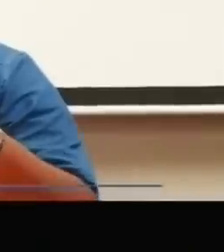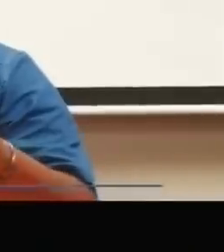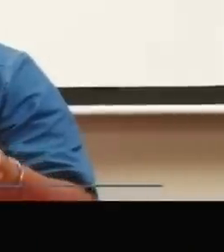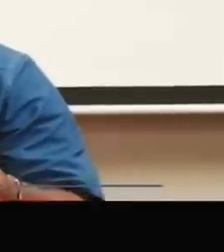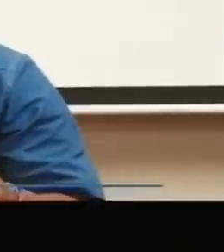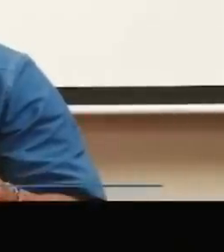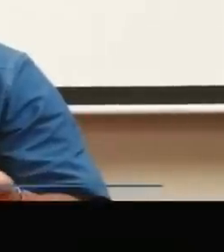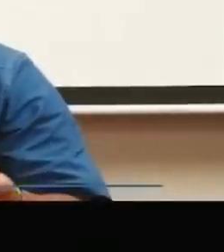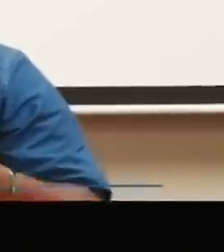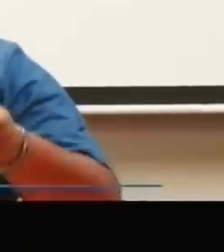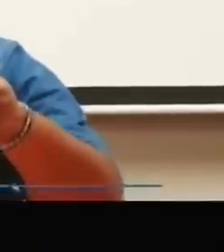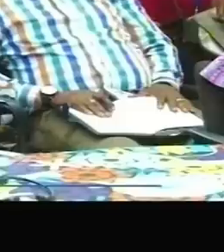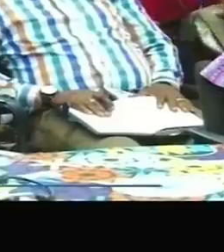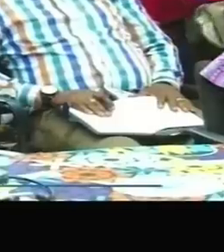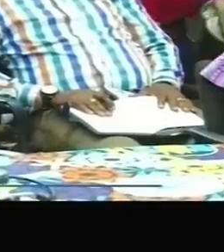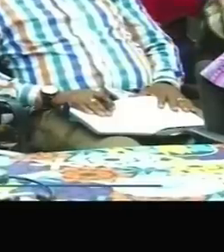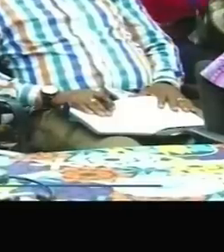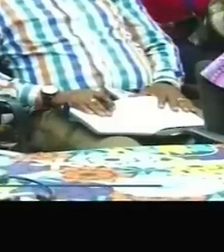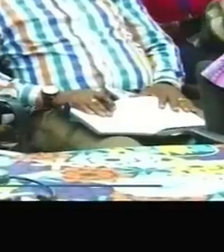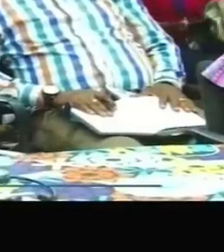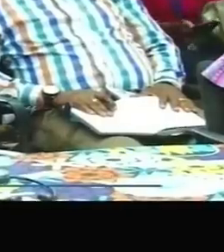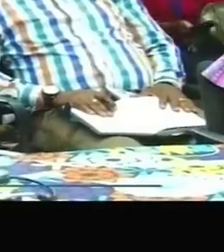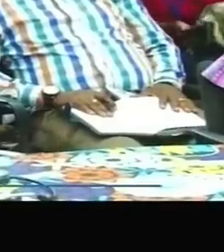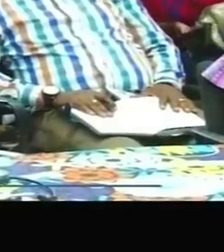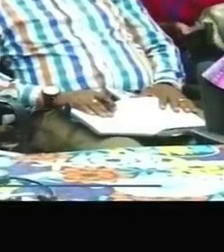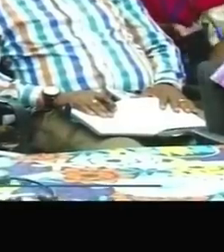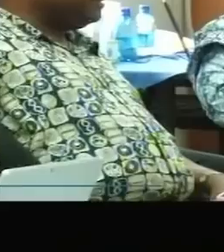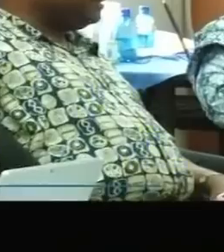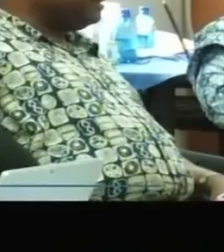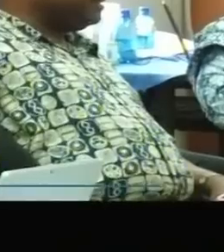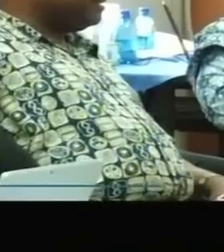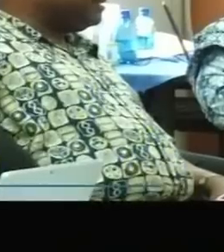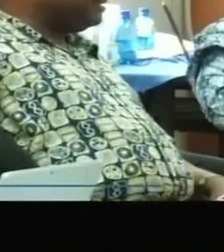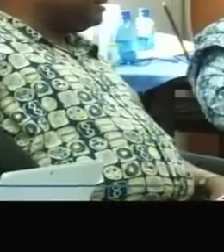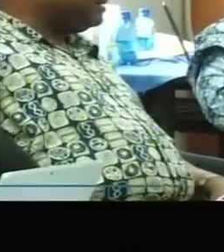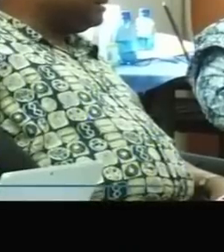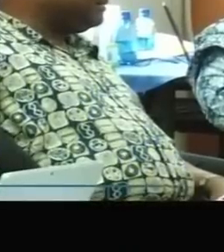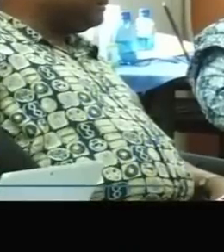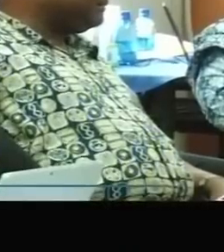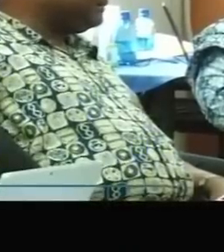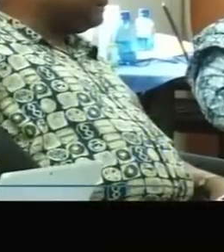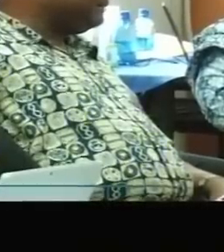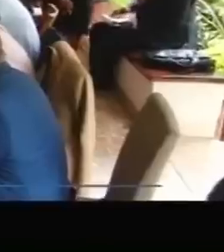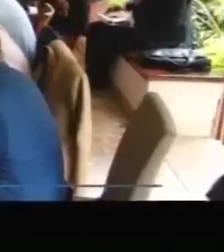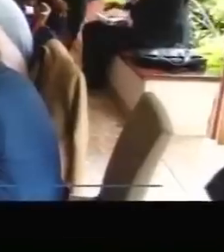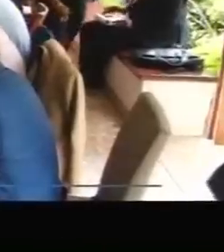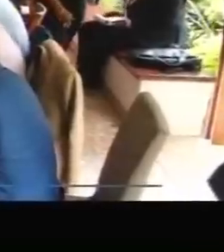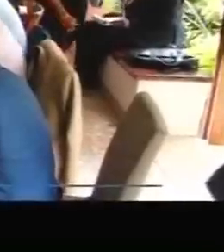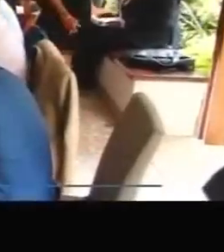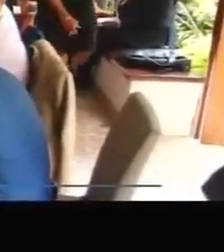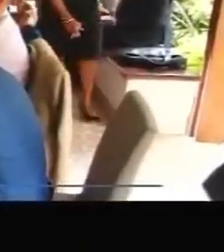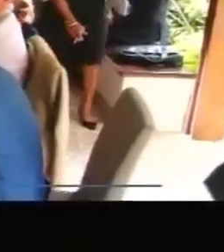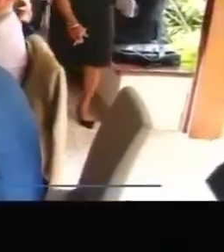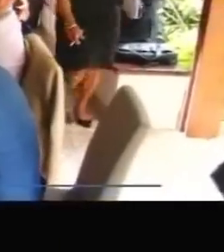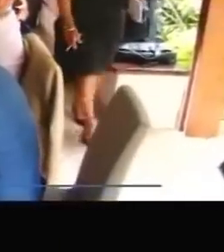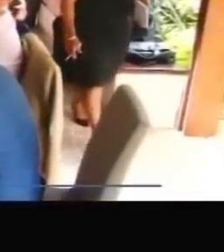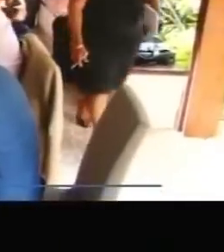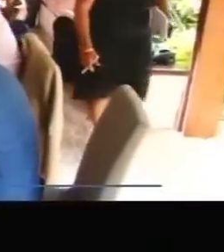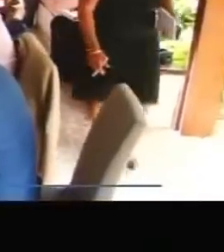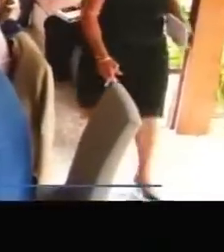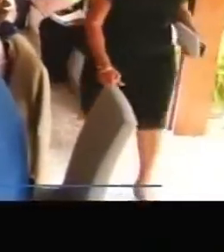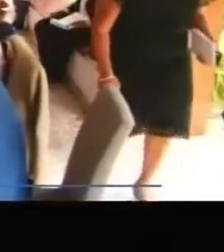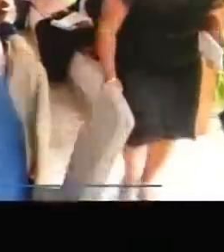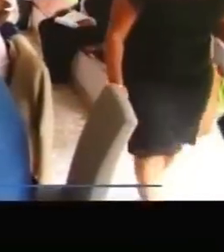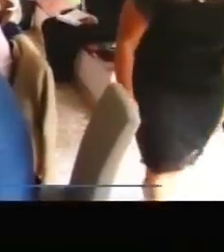les professeurs Serge Tshibangu a eu une séance de briefing ce vendredi matin avec les ambassadeurs et chefs de mission diplomatique de l'Union